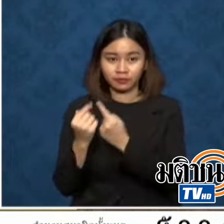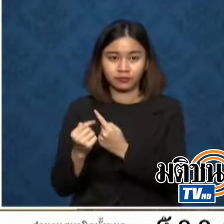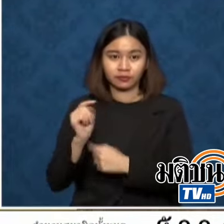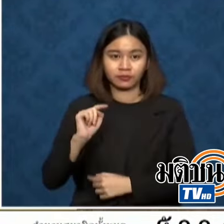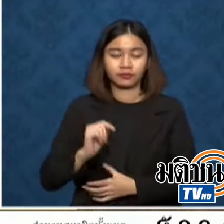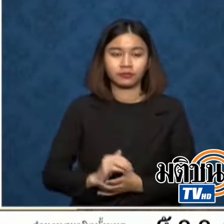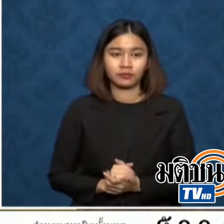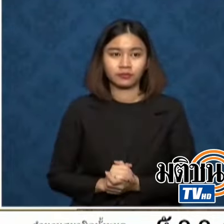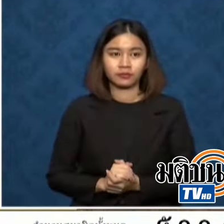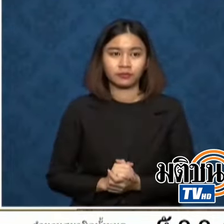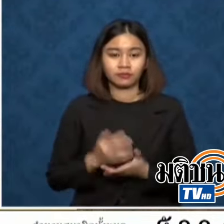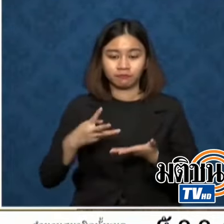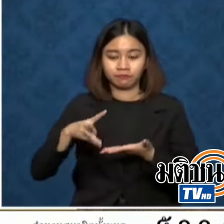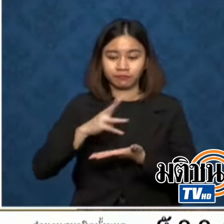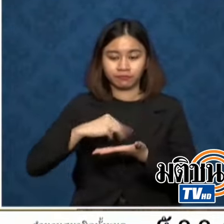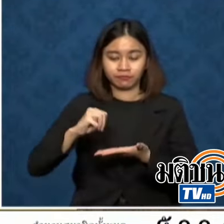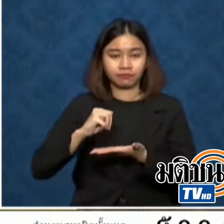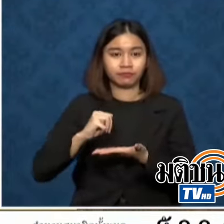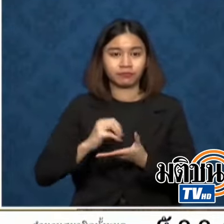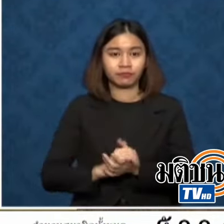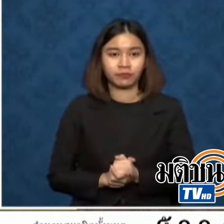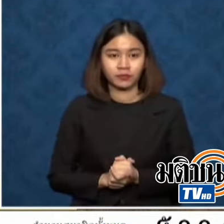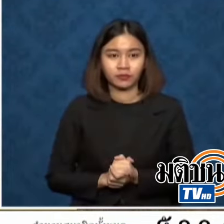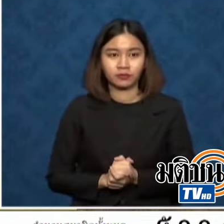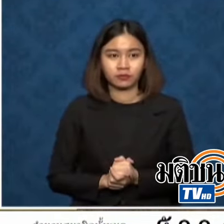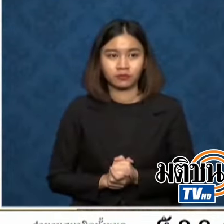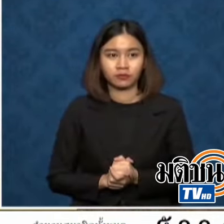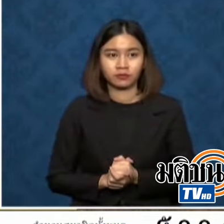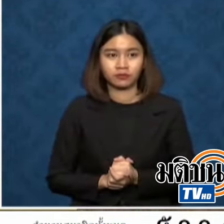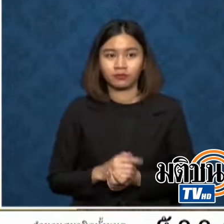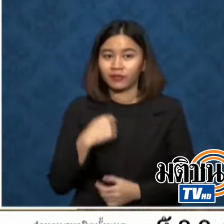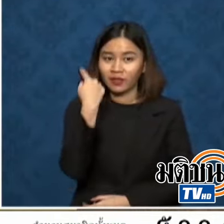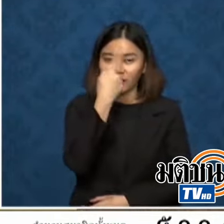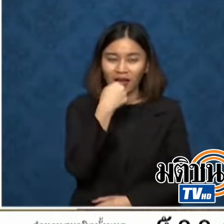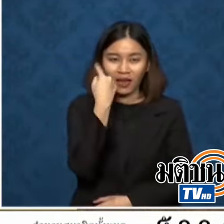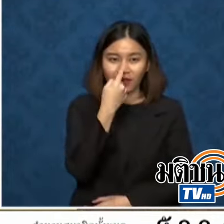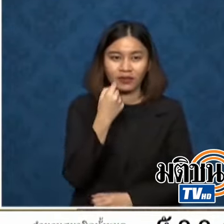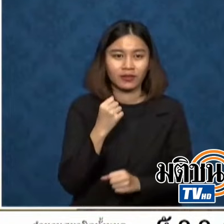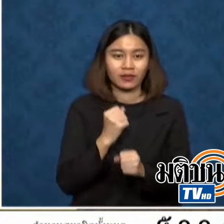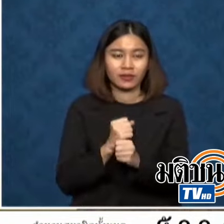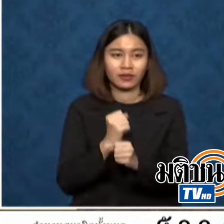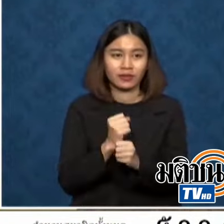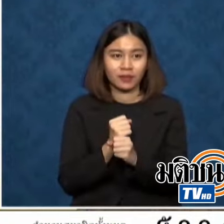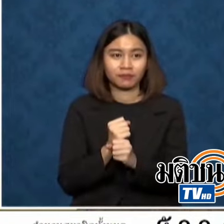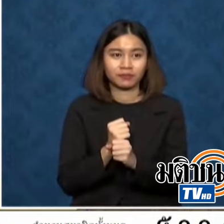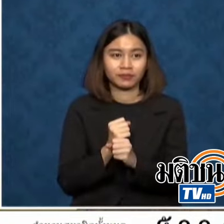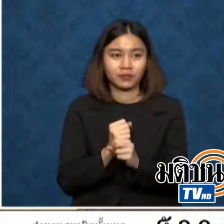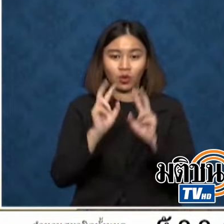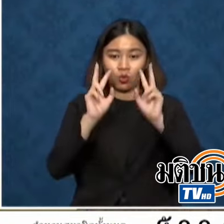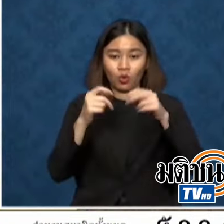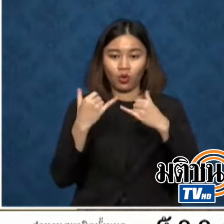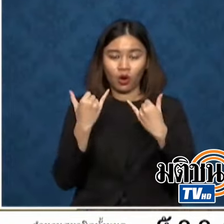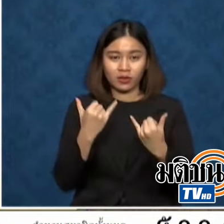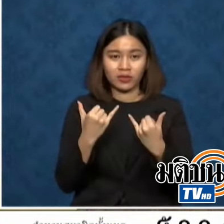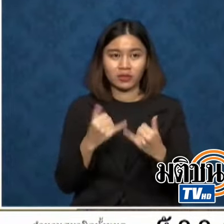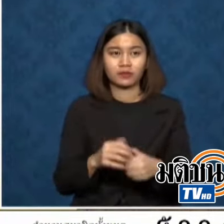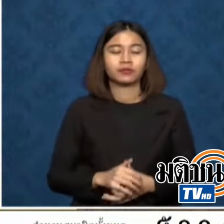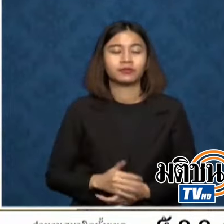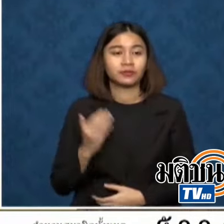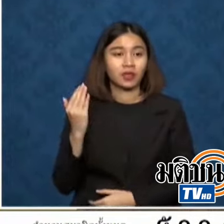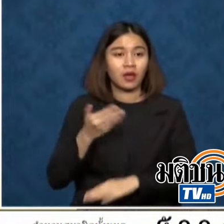ครับมหาวิทยาลัยออนโตใครครับที่ที่ทำสแรกับพี่น้องประชาชนผ่านเปกาซัส